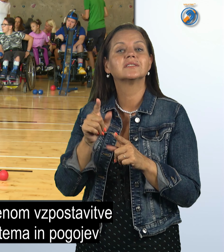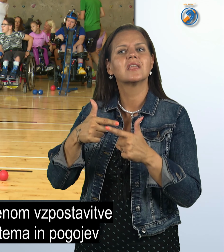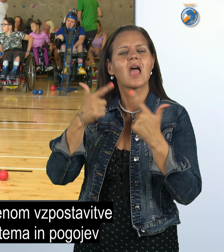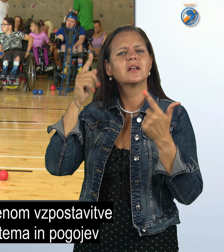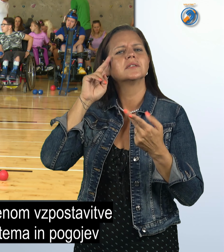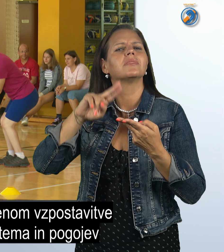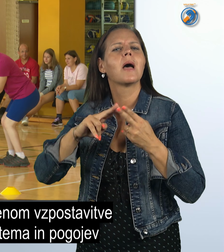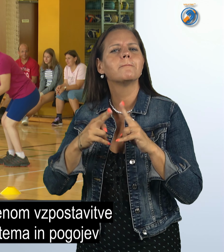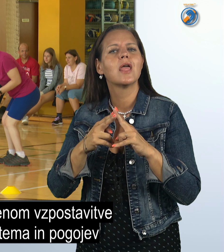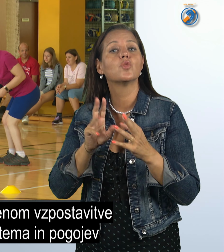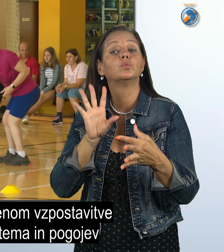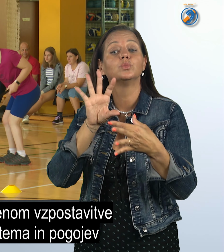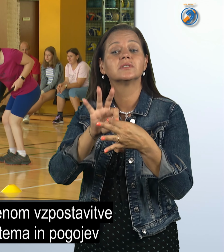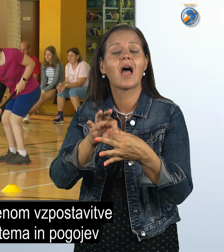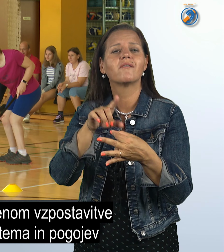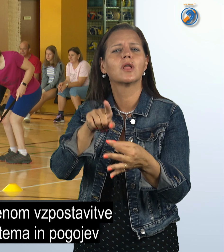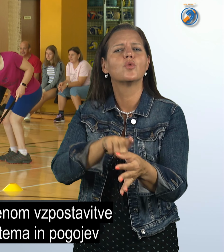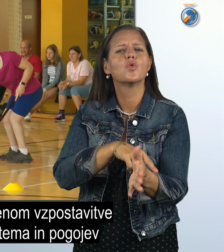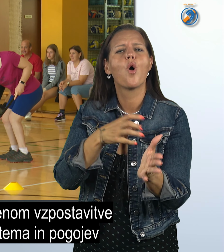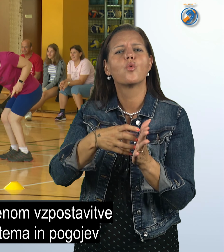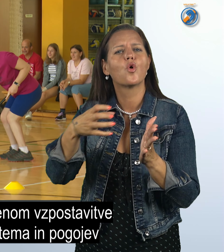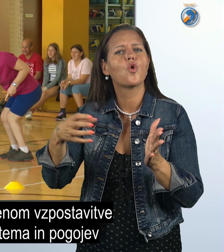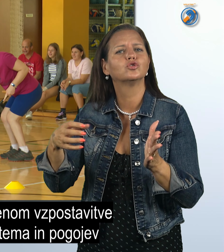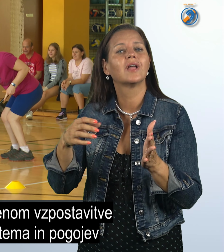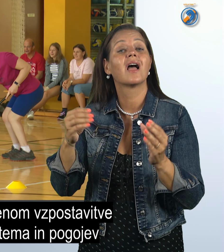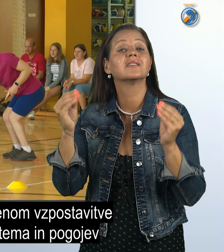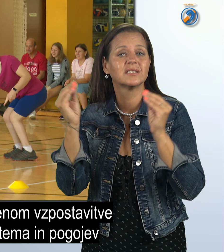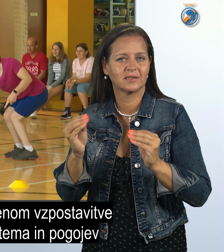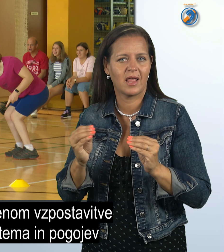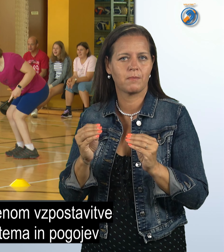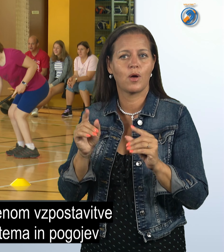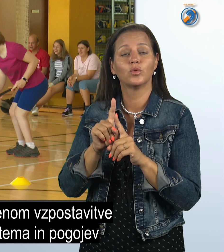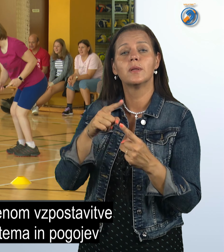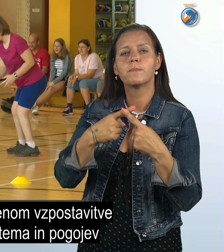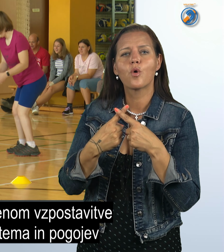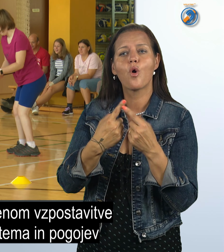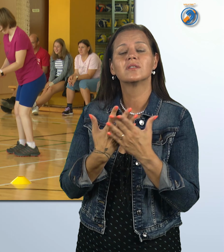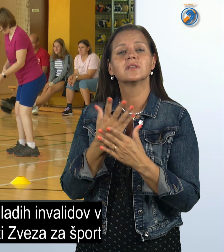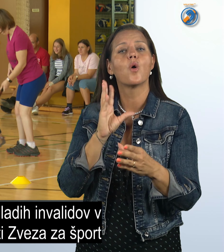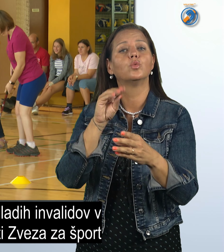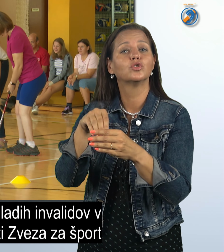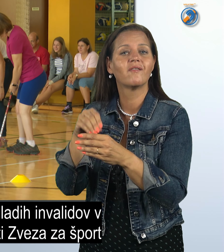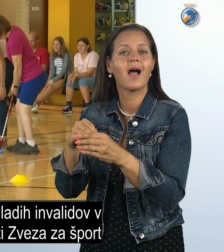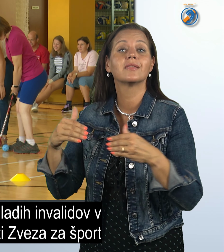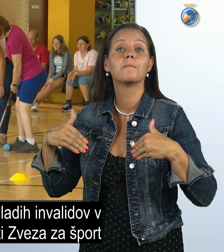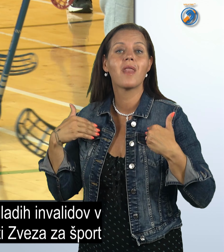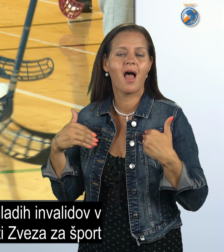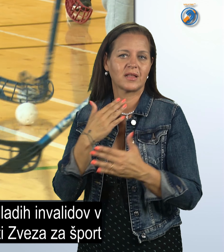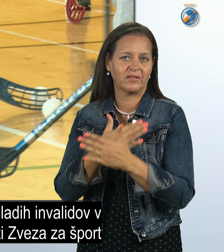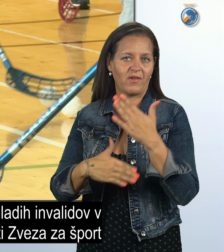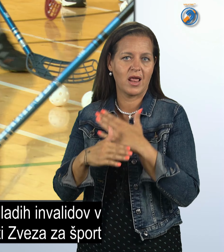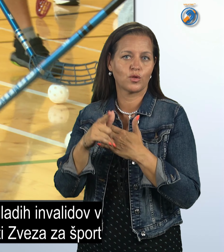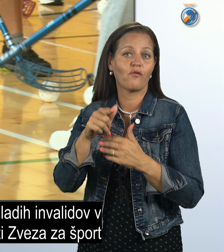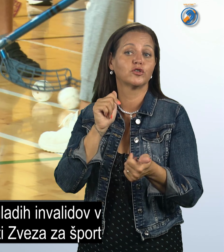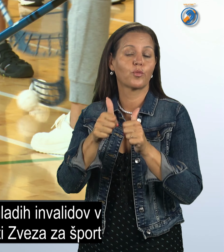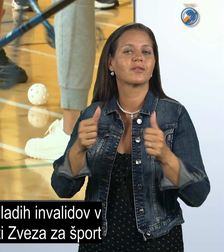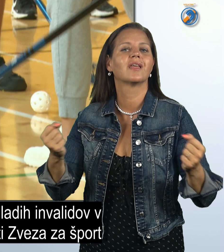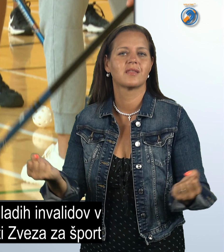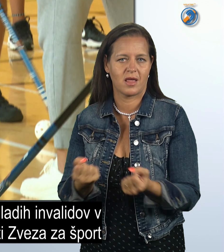Prav z jasnim namenom vzpostavitve dolgoročnega sistema in pogojo za vključevanje mladih invalidov v športne dejavnosti